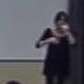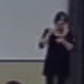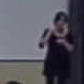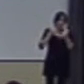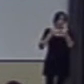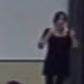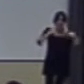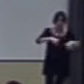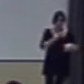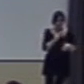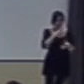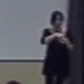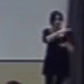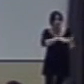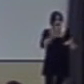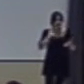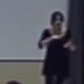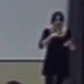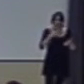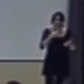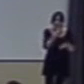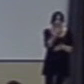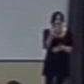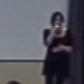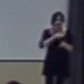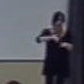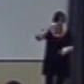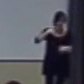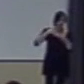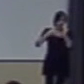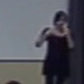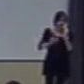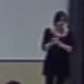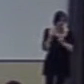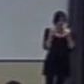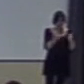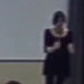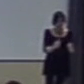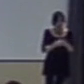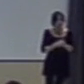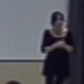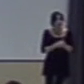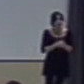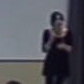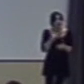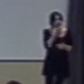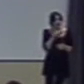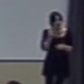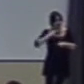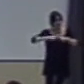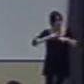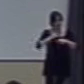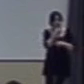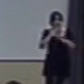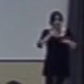a l'Ajuntament de Barcelona fa ja gairebé 25 anys. Sembla que vam celebrar els 18 anys, segur que alguns